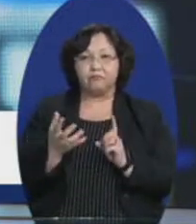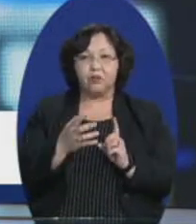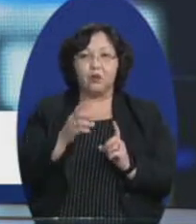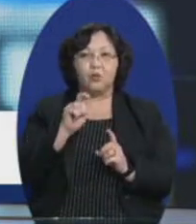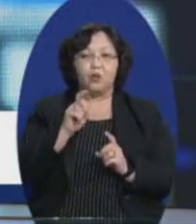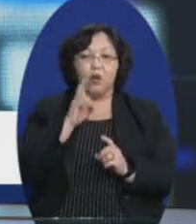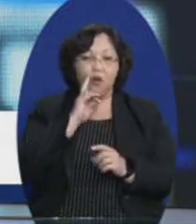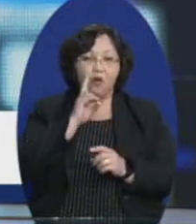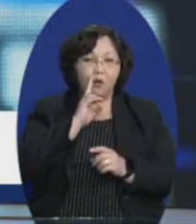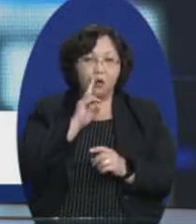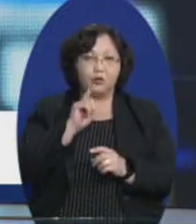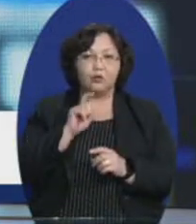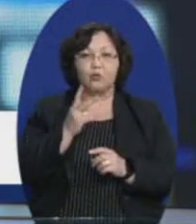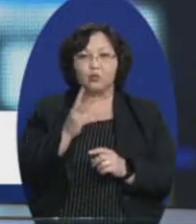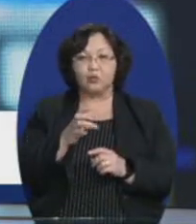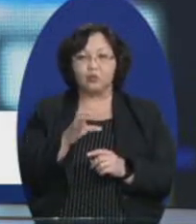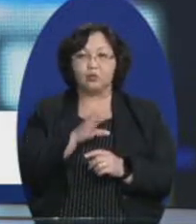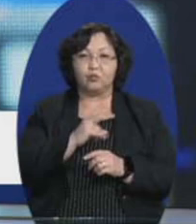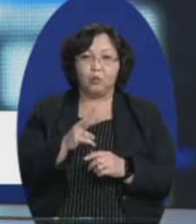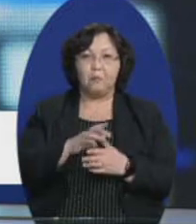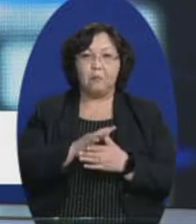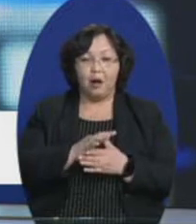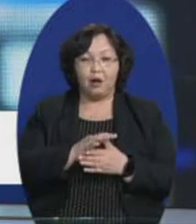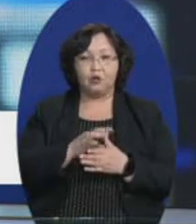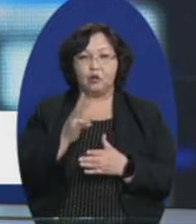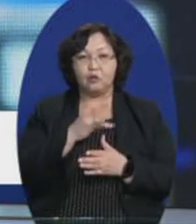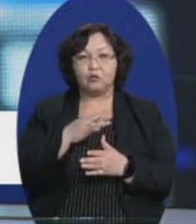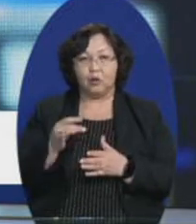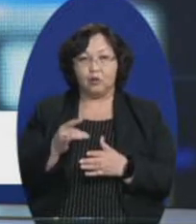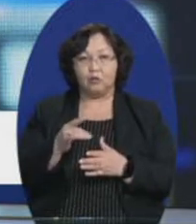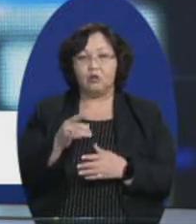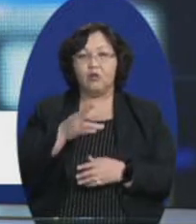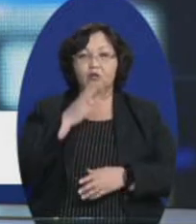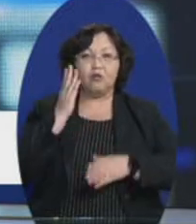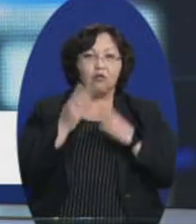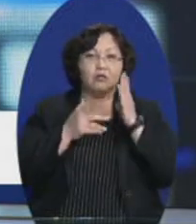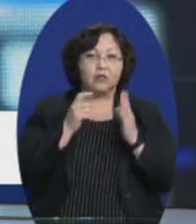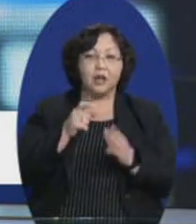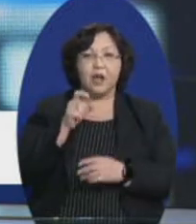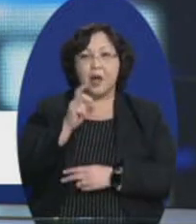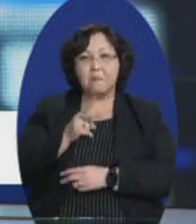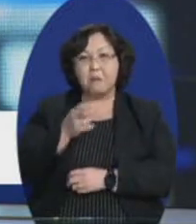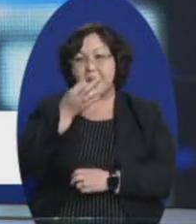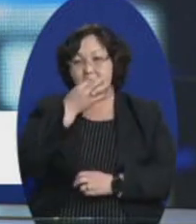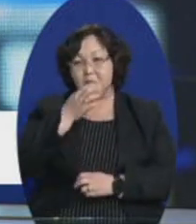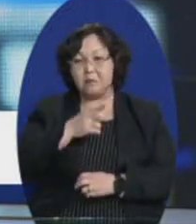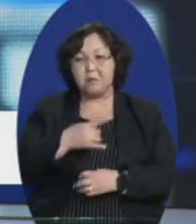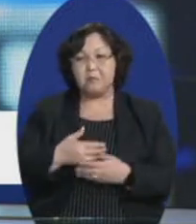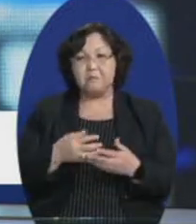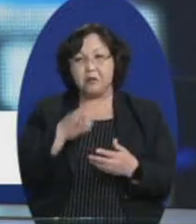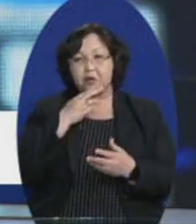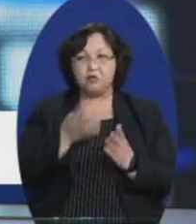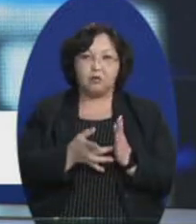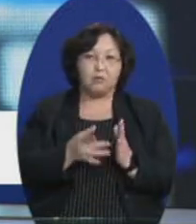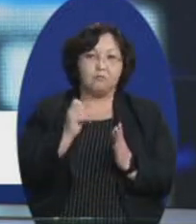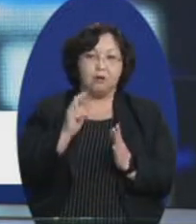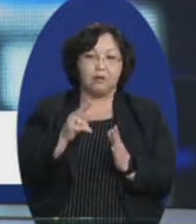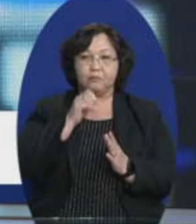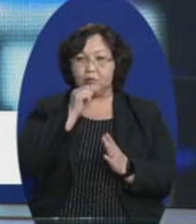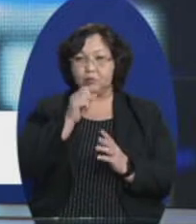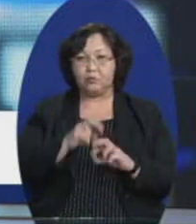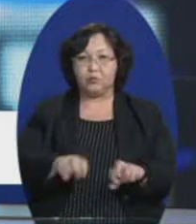бүтээгдэхүүн, махан бүтээгдэхүүн, ноос ноолуур, арьшир, гоо сайхан имимийн бүтээгдэхүүн, мэдээллийн технологи, банк бус судалгаа, маркетингийн